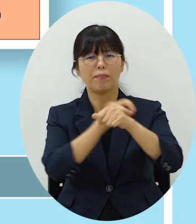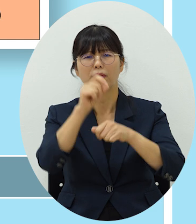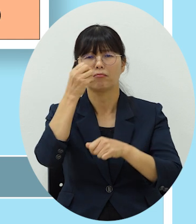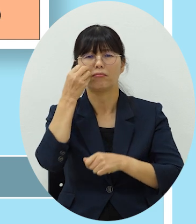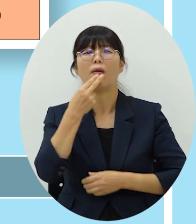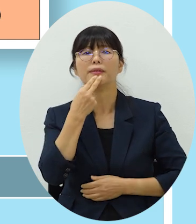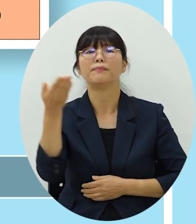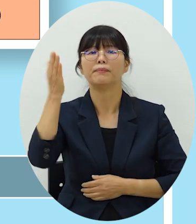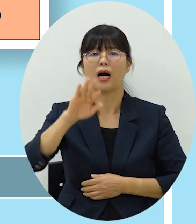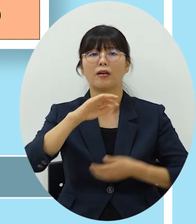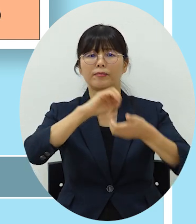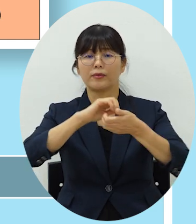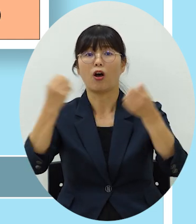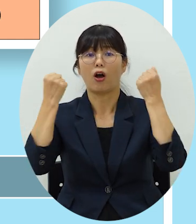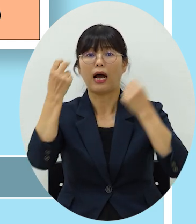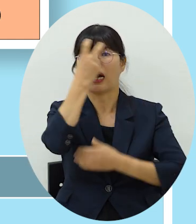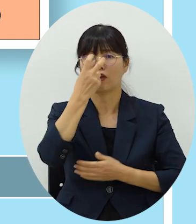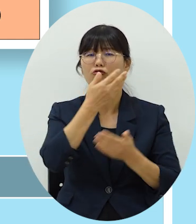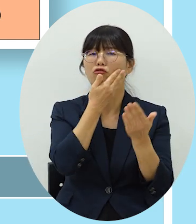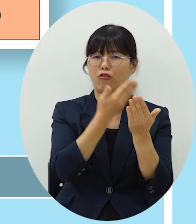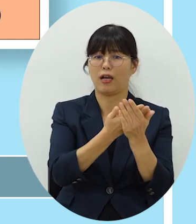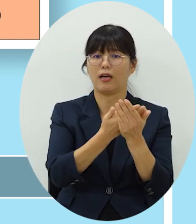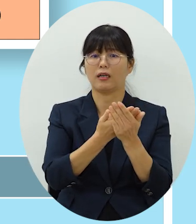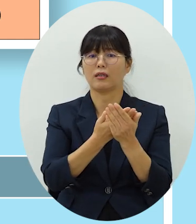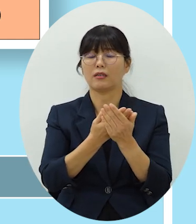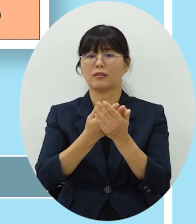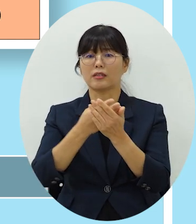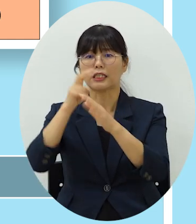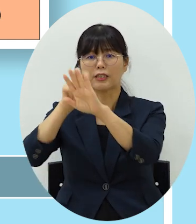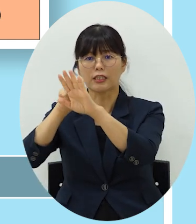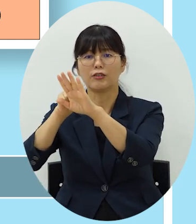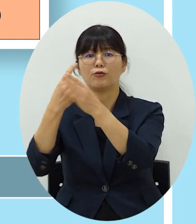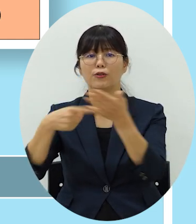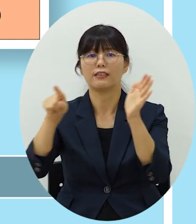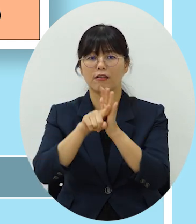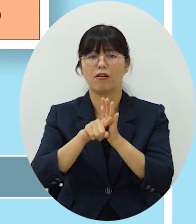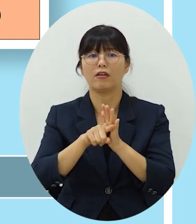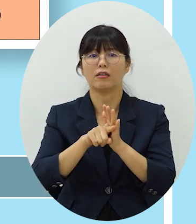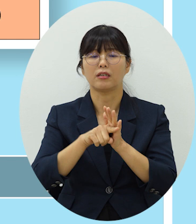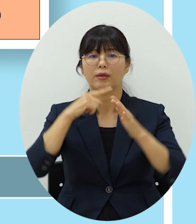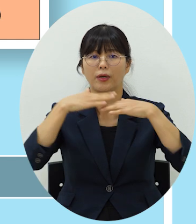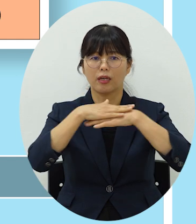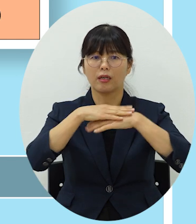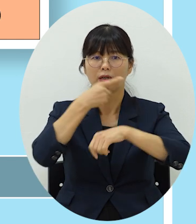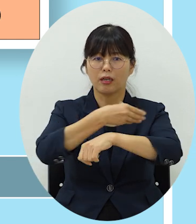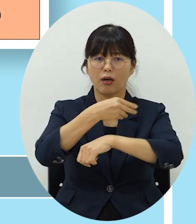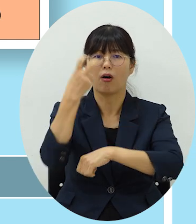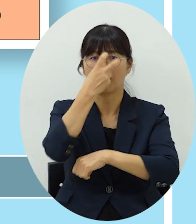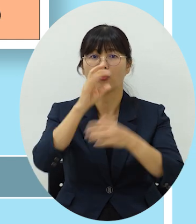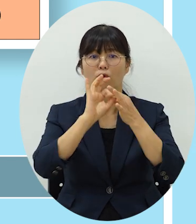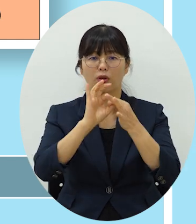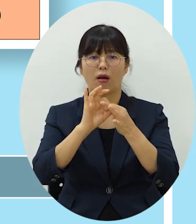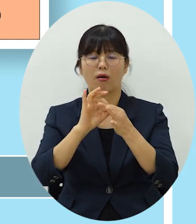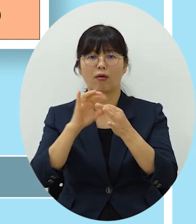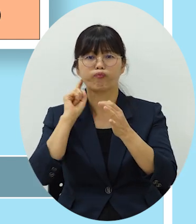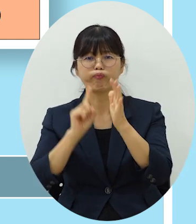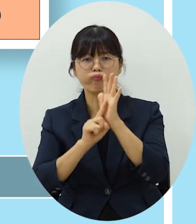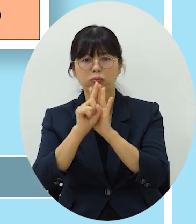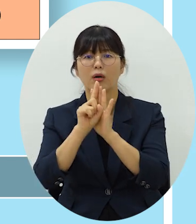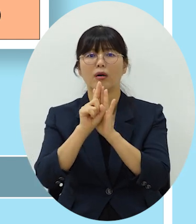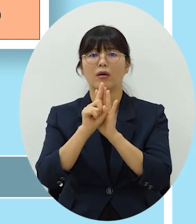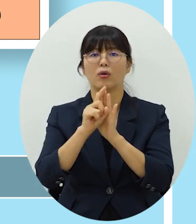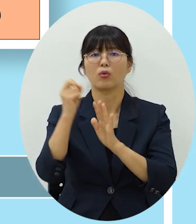없으므로 정기적 건강검진이 중요하며 이를 진단하기 위해서는 혈액검사를 통해 총 콜레스테롤,